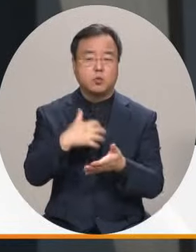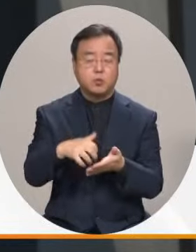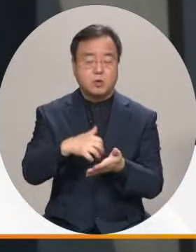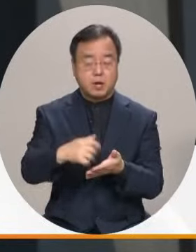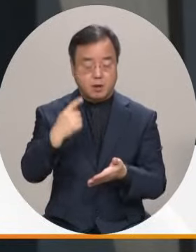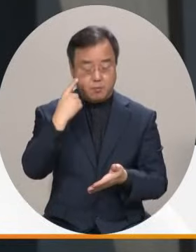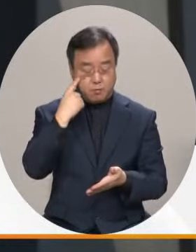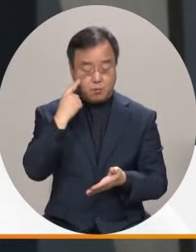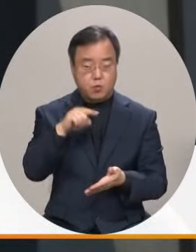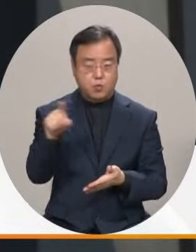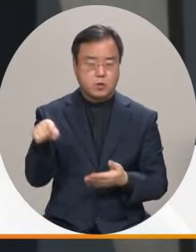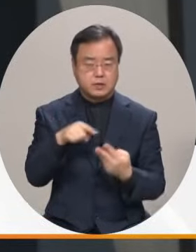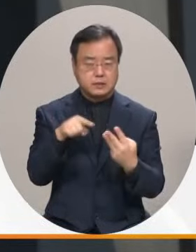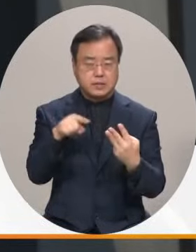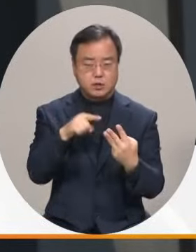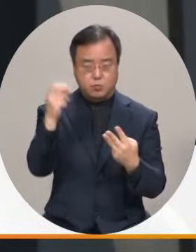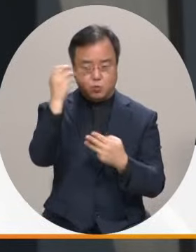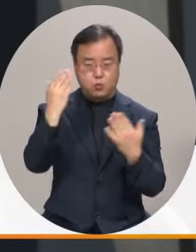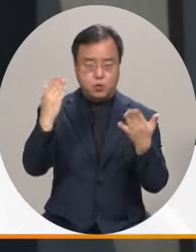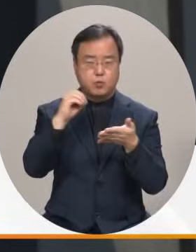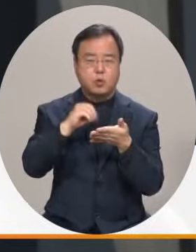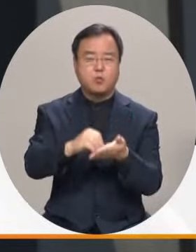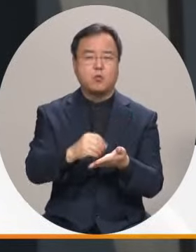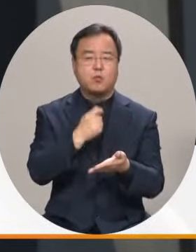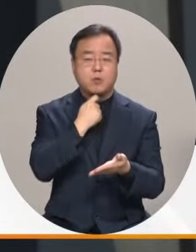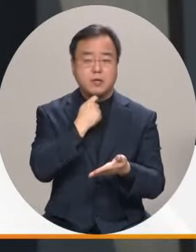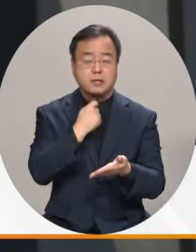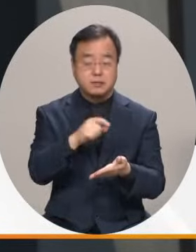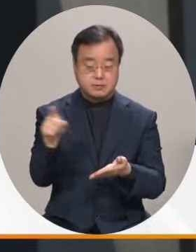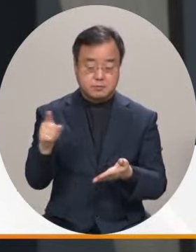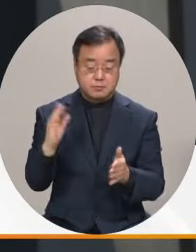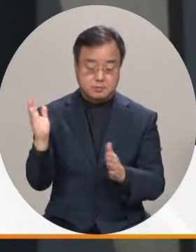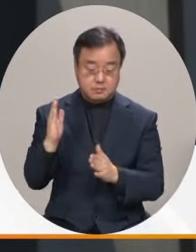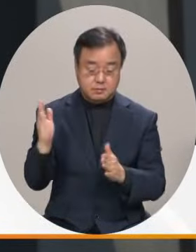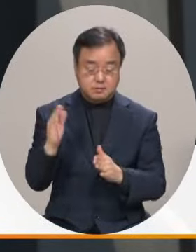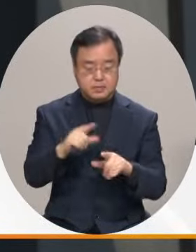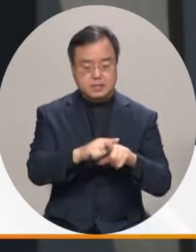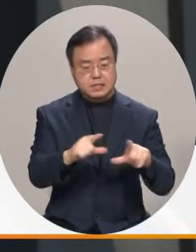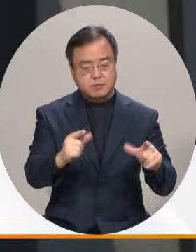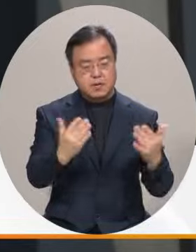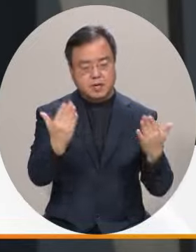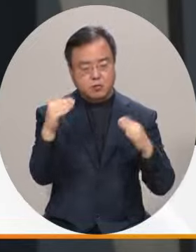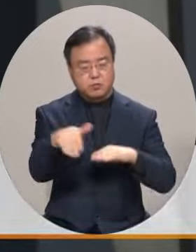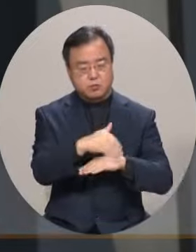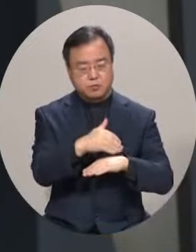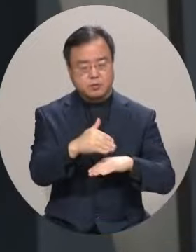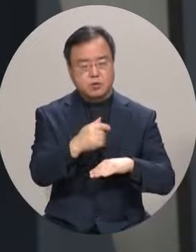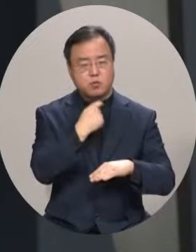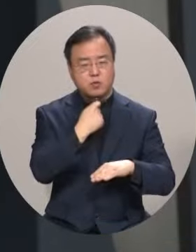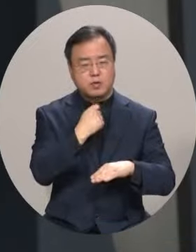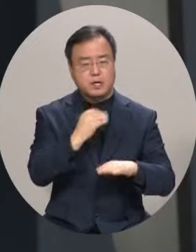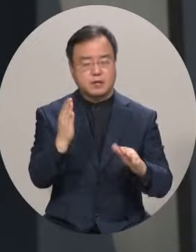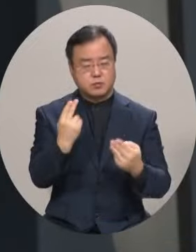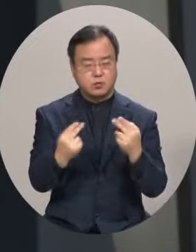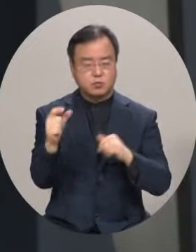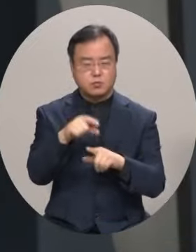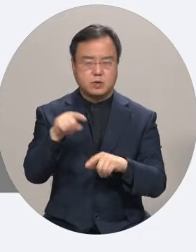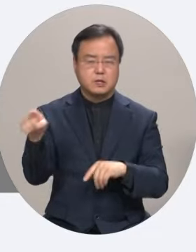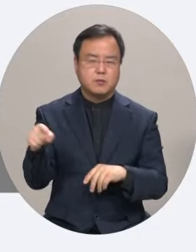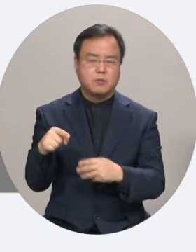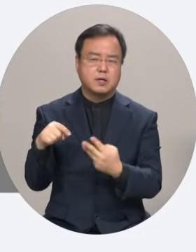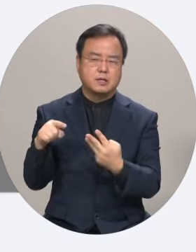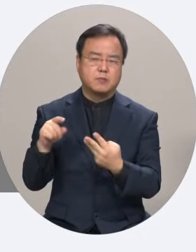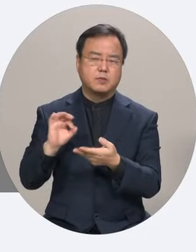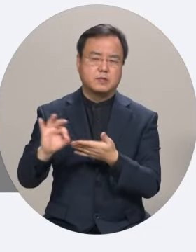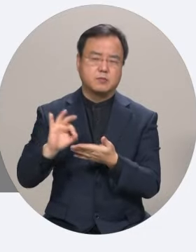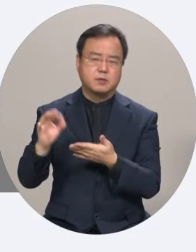희망하는 학생들이 일반고 희망자 다 사교육비를 더 많이 지출을 했습니다 일반고에 가려는 중학생은